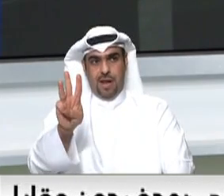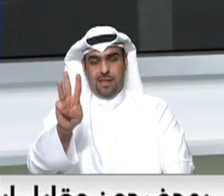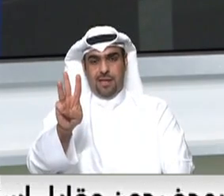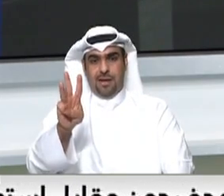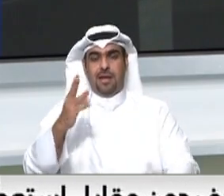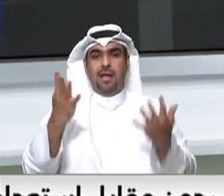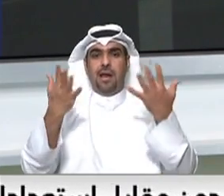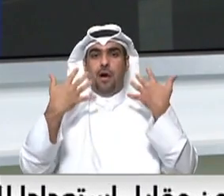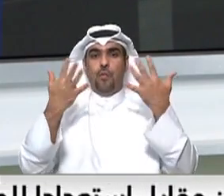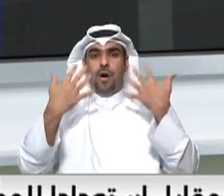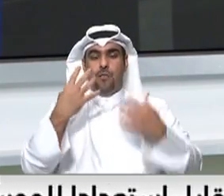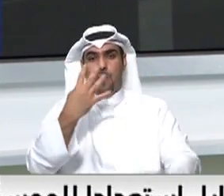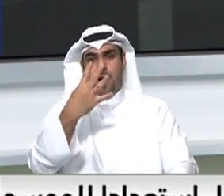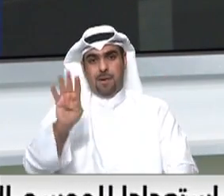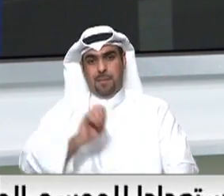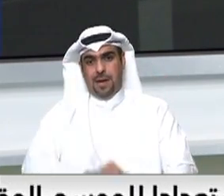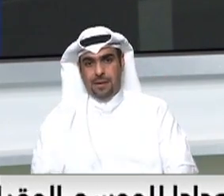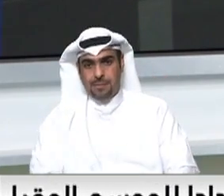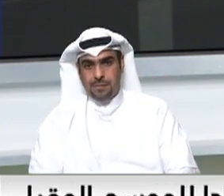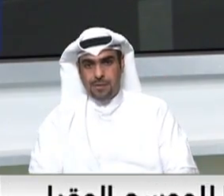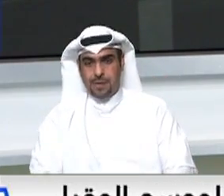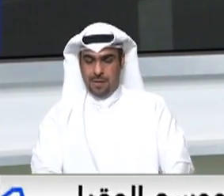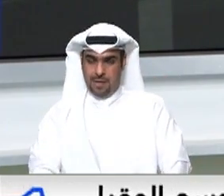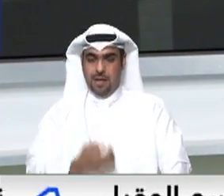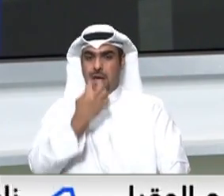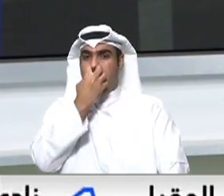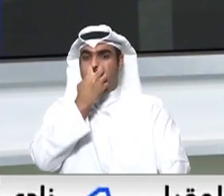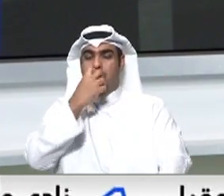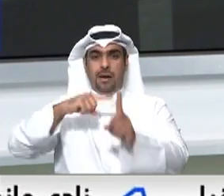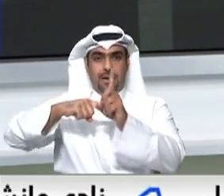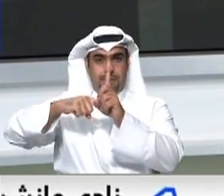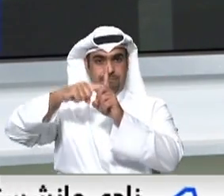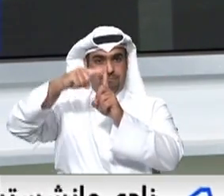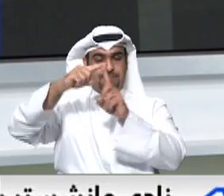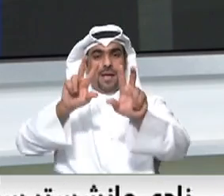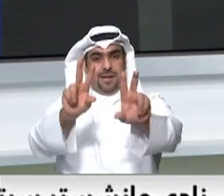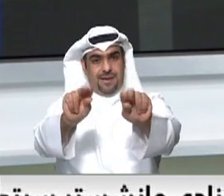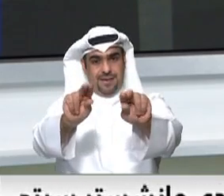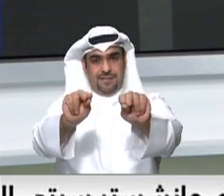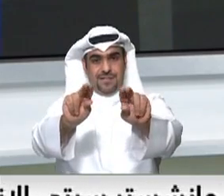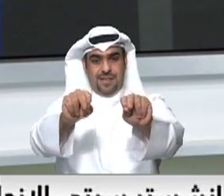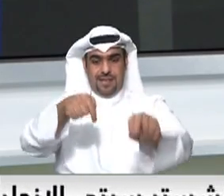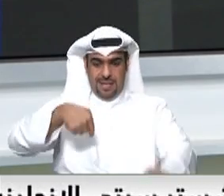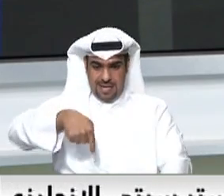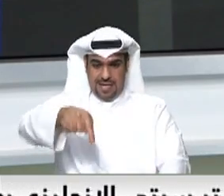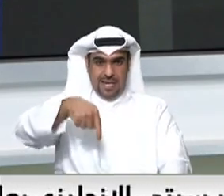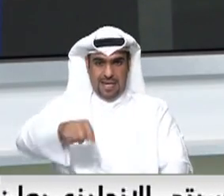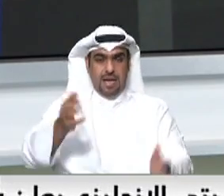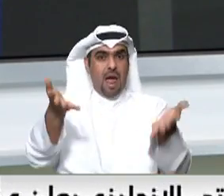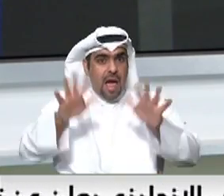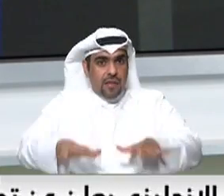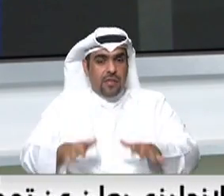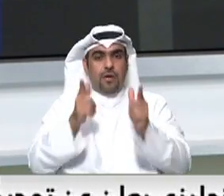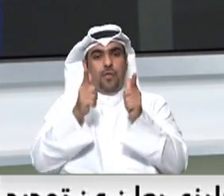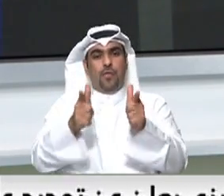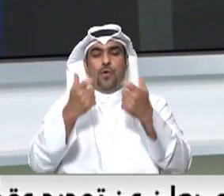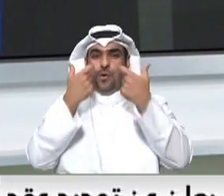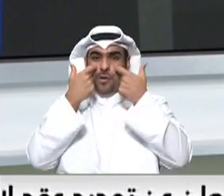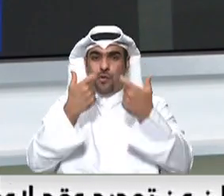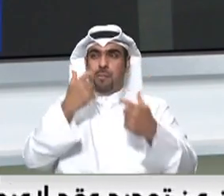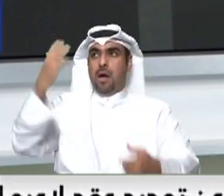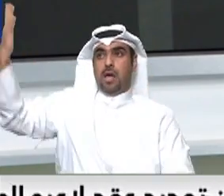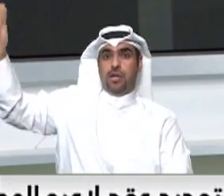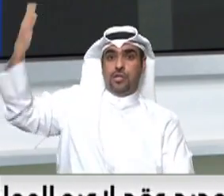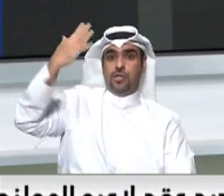درجه مئويه اعزائي المشاهدين الاجواء الحاره مستمره ويانا واجواء حاره خاصه خلال فتره الظهيره تجنبوا اشعه الشمس المباشره